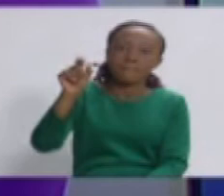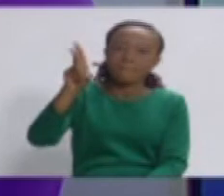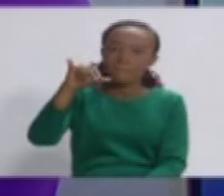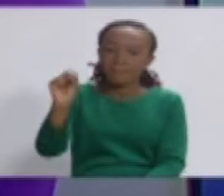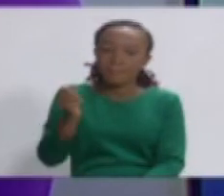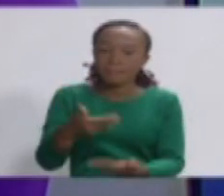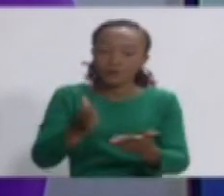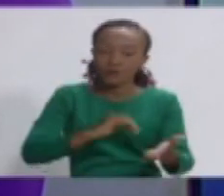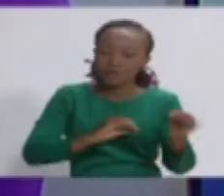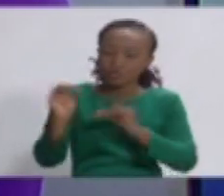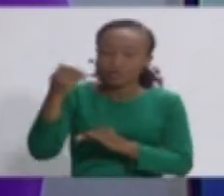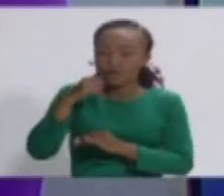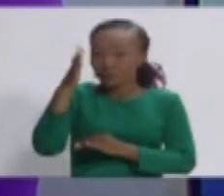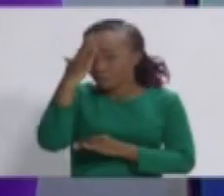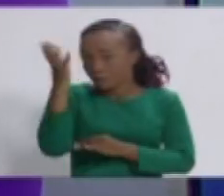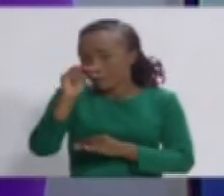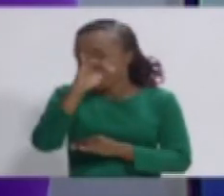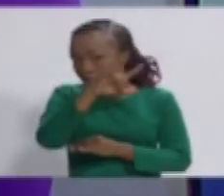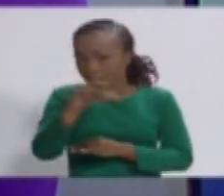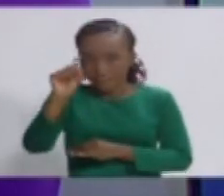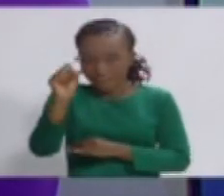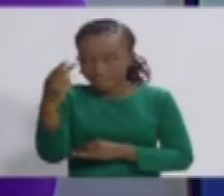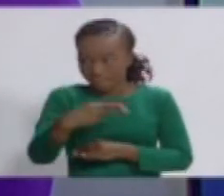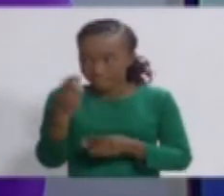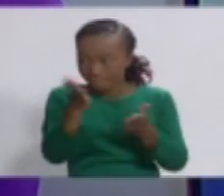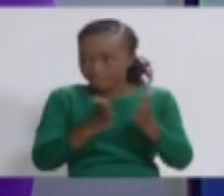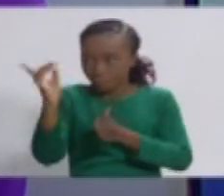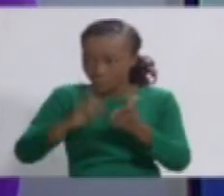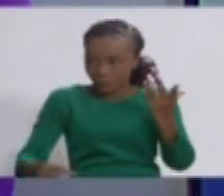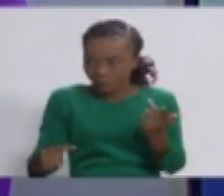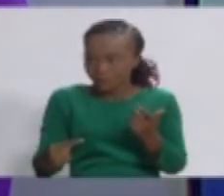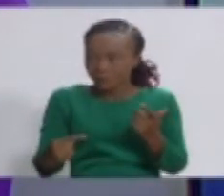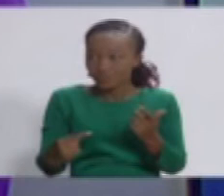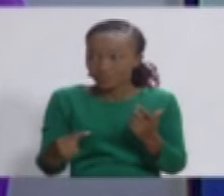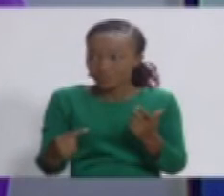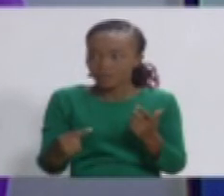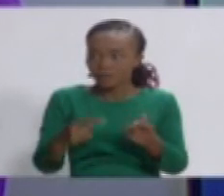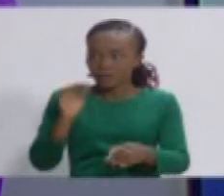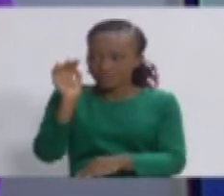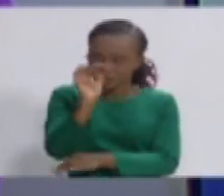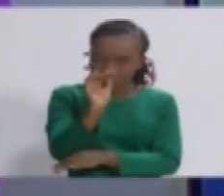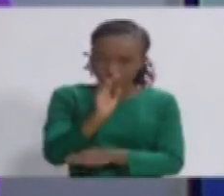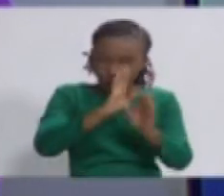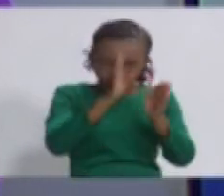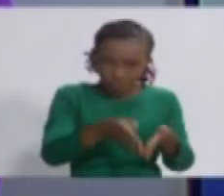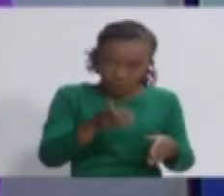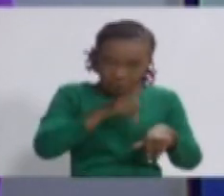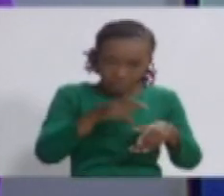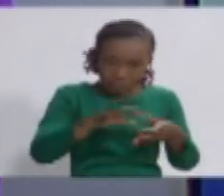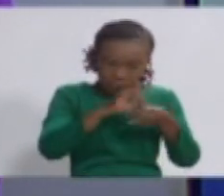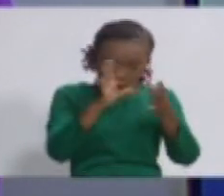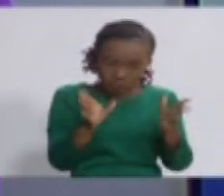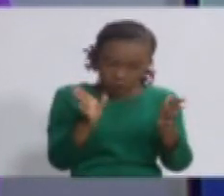kama sijaondoka sijui Milia kesho umetupangia nini bwana? Kesho mwaitwa hamshikiki. Tunauliza wewe pale mnaachana na mpenzi